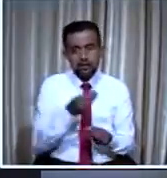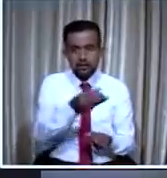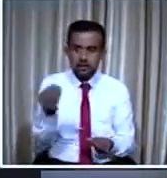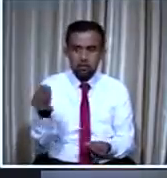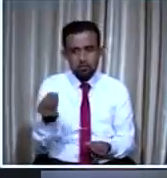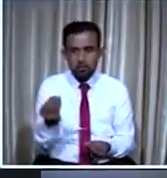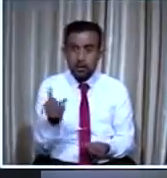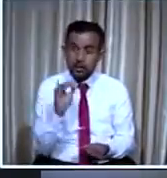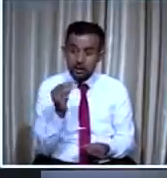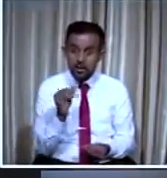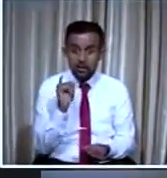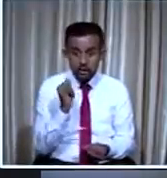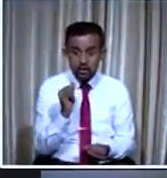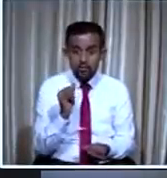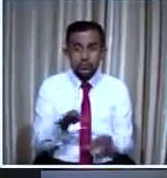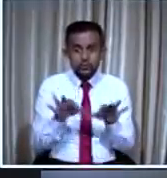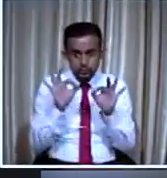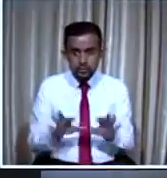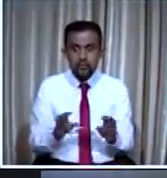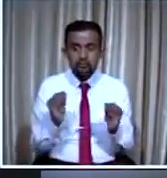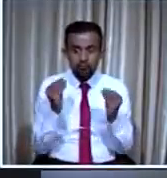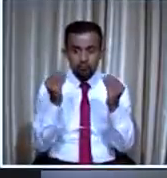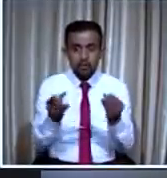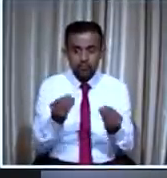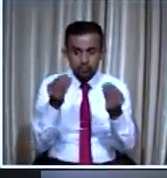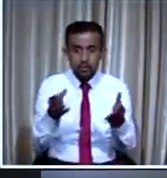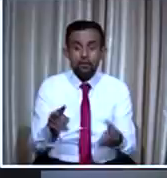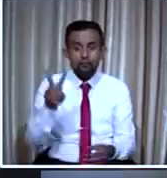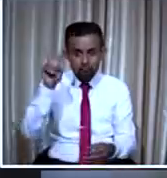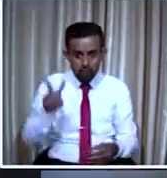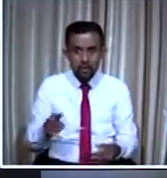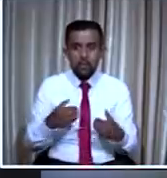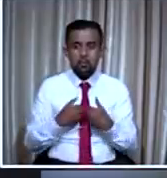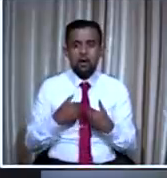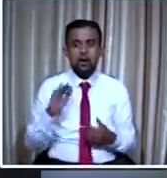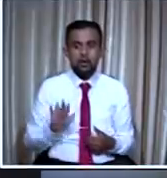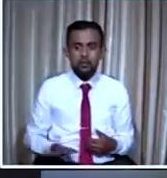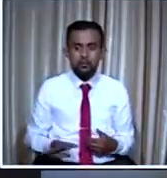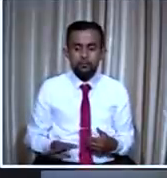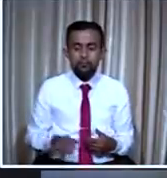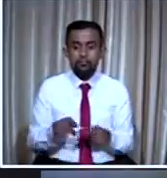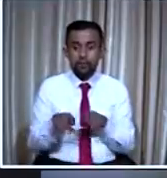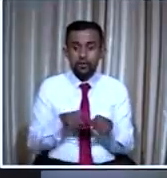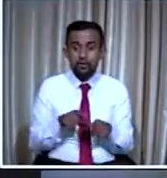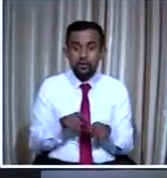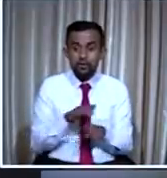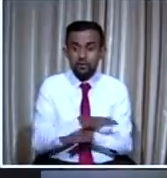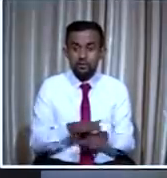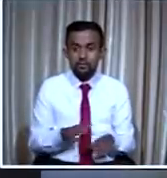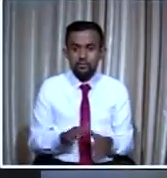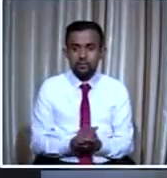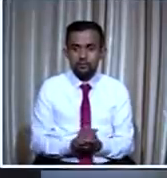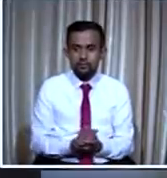හැරීමේදී. නමුත් ඒකත් හරියාකාරව සිද්ධ වෙයි කියන විශ්වාසය තුල මම ඉන්නවා. ඒ වගේම දරුවන් වෙනුවෙන් මිනිත්තු